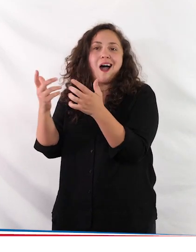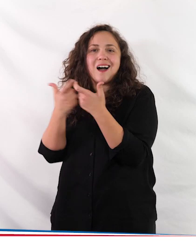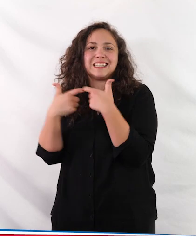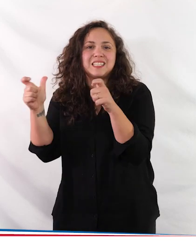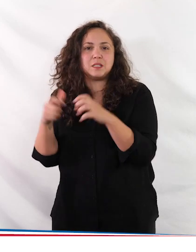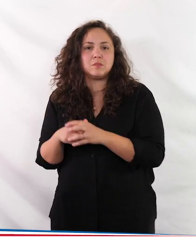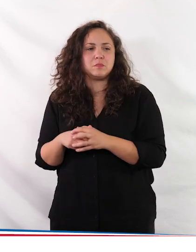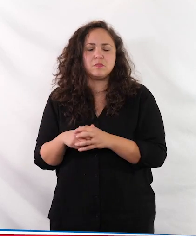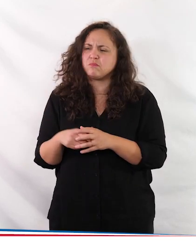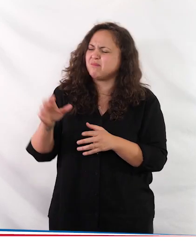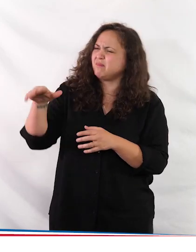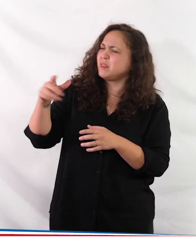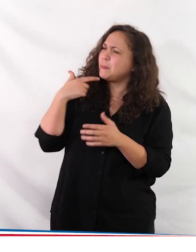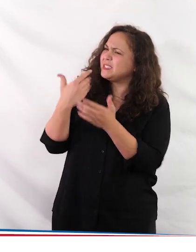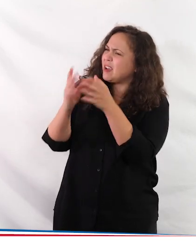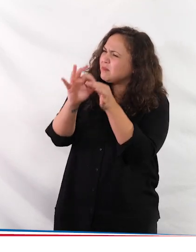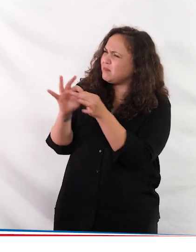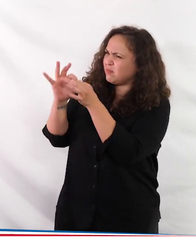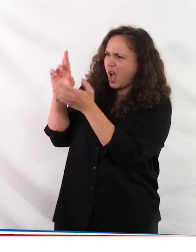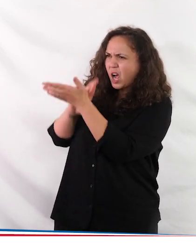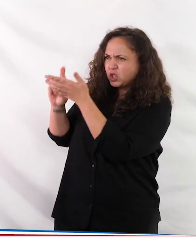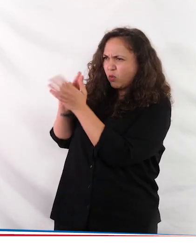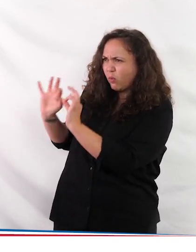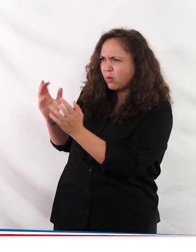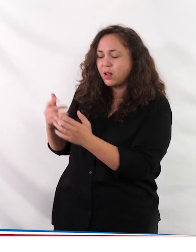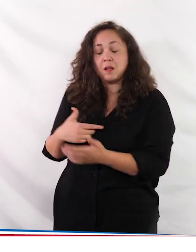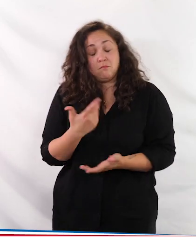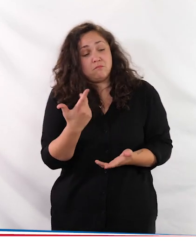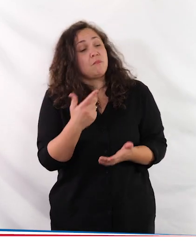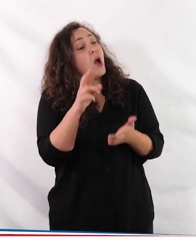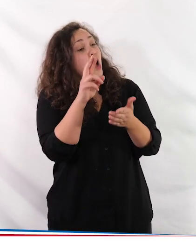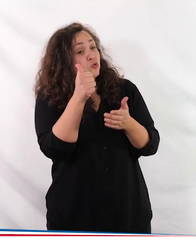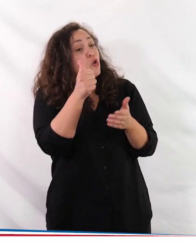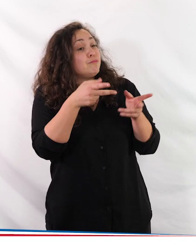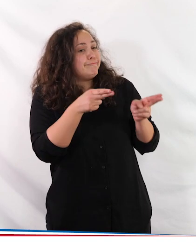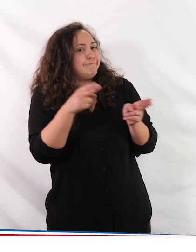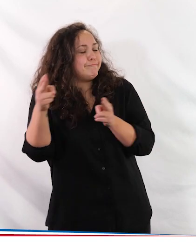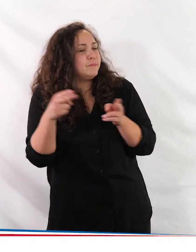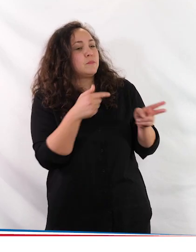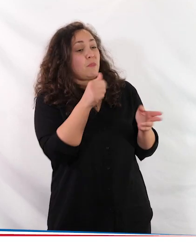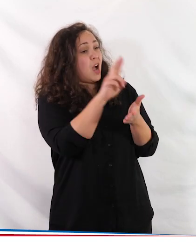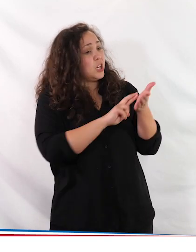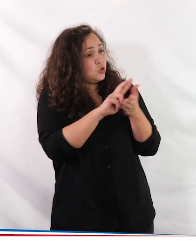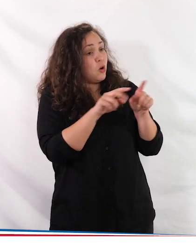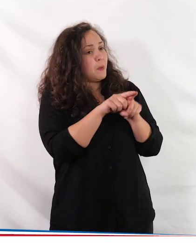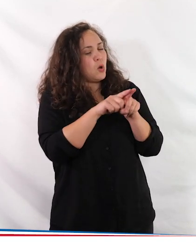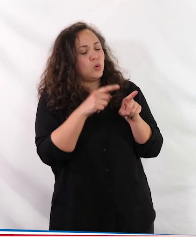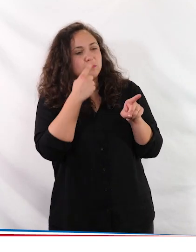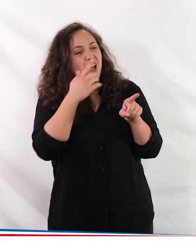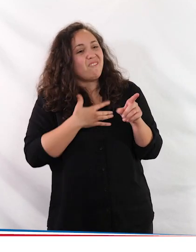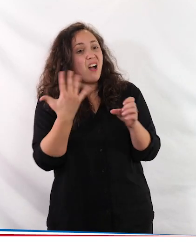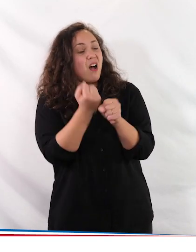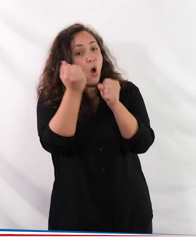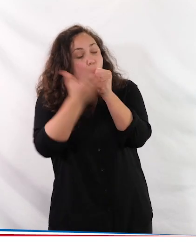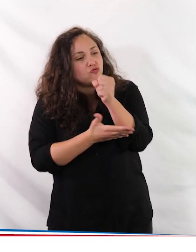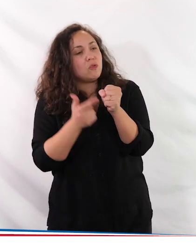sûr des transports en commun accessibles. Mais ça dépend de la région. Alors, il y a une partie qui dépend de la région, mais je pense que justement l'État, sur